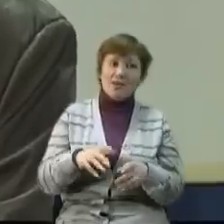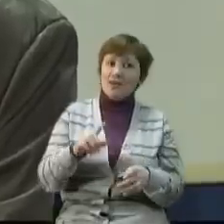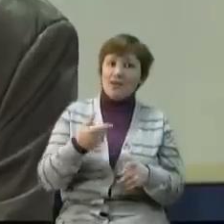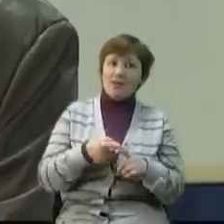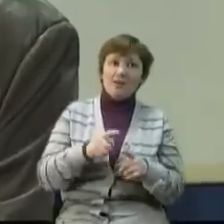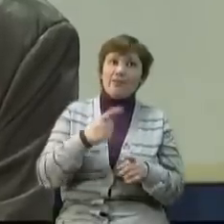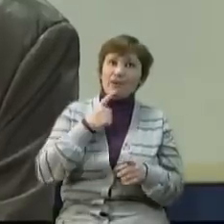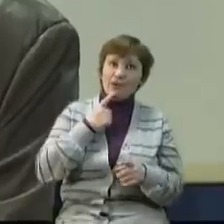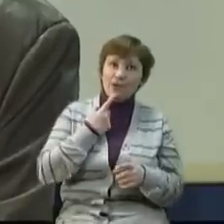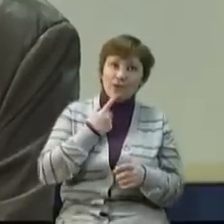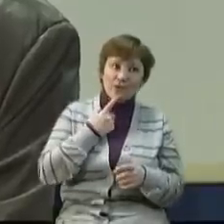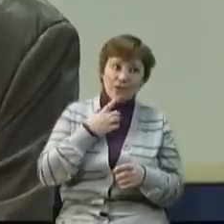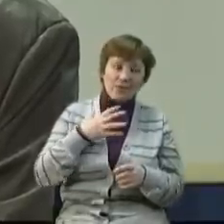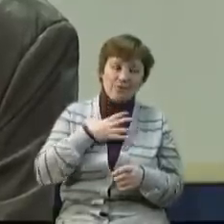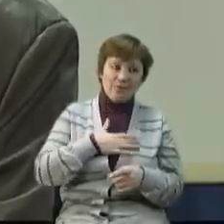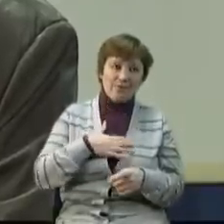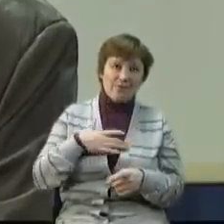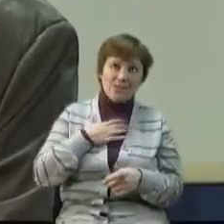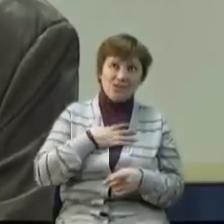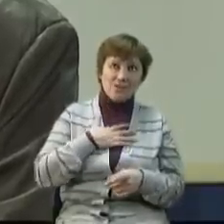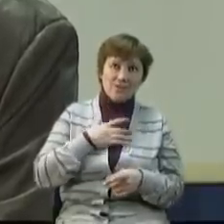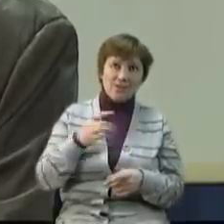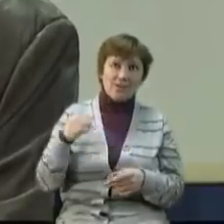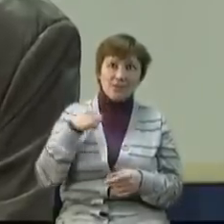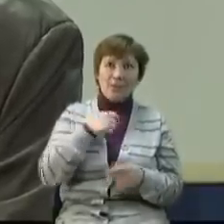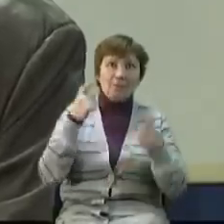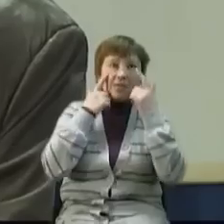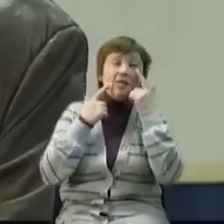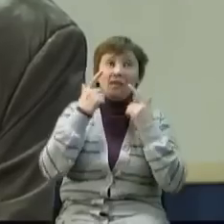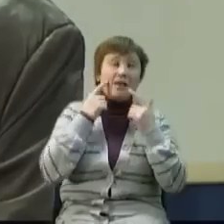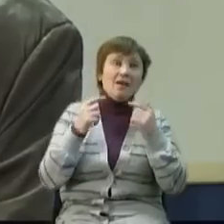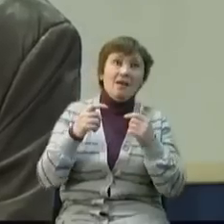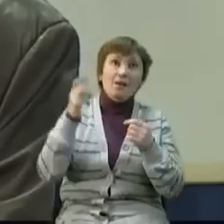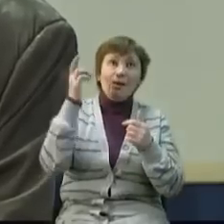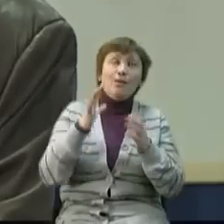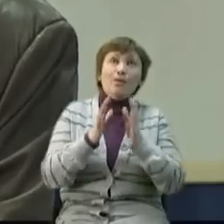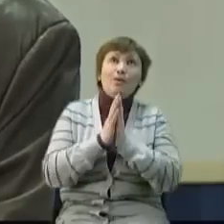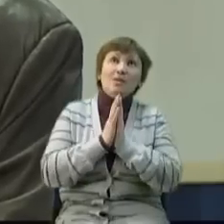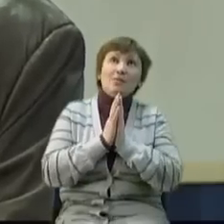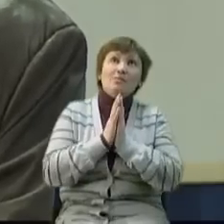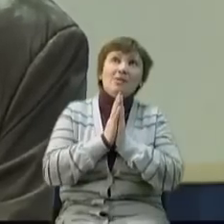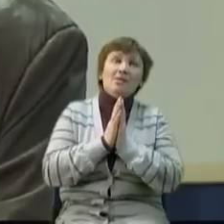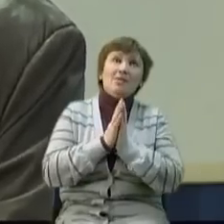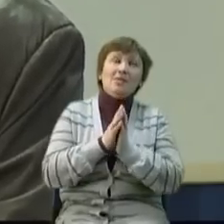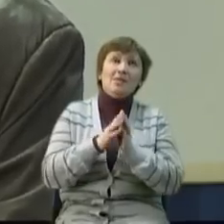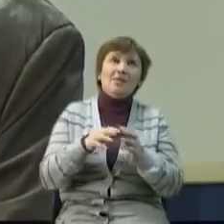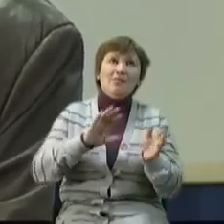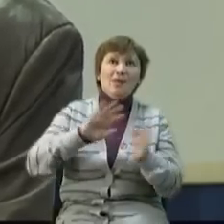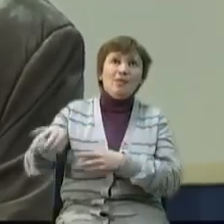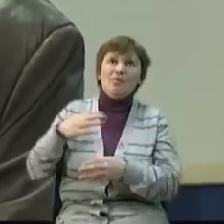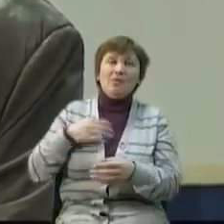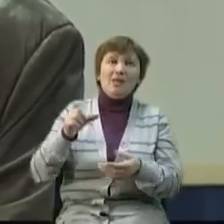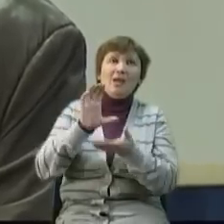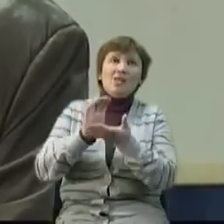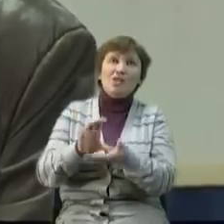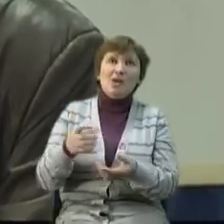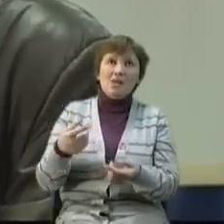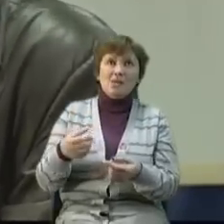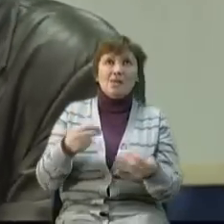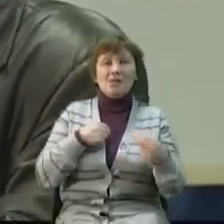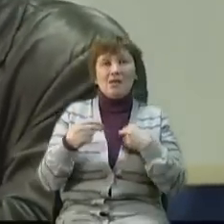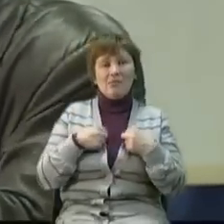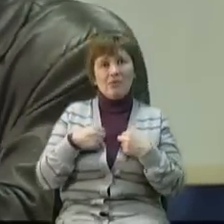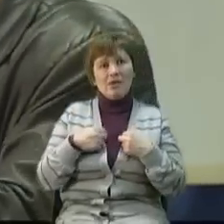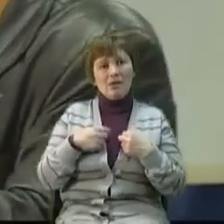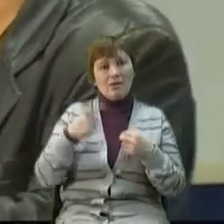сам плачу, когда это понимаю, все время бегу, говорю, Господи, да минует меня чаша скорбей и так далее, и так далее. Но я понимаю, что